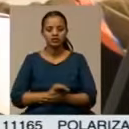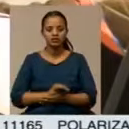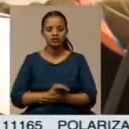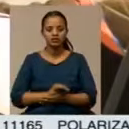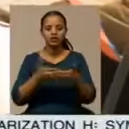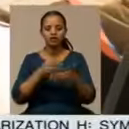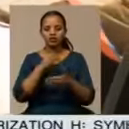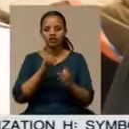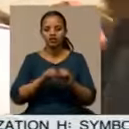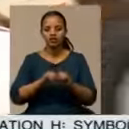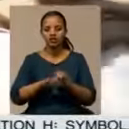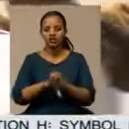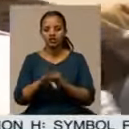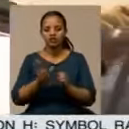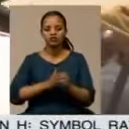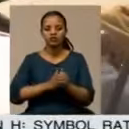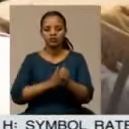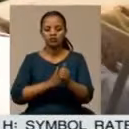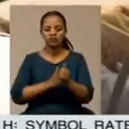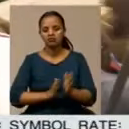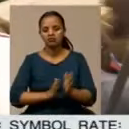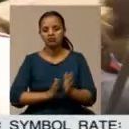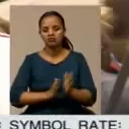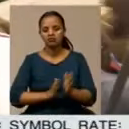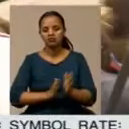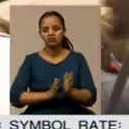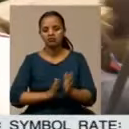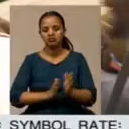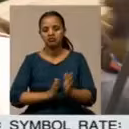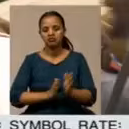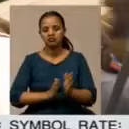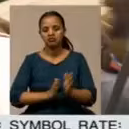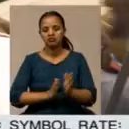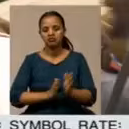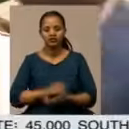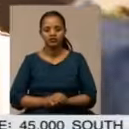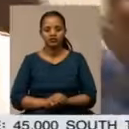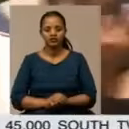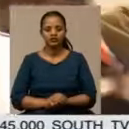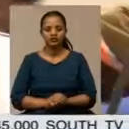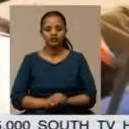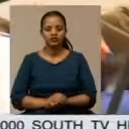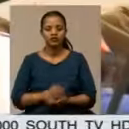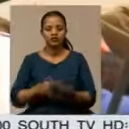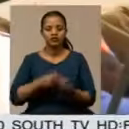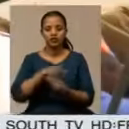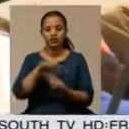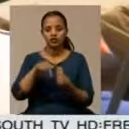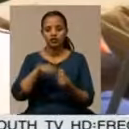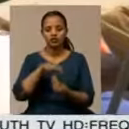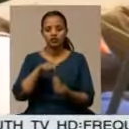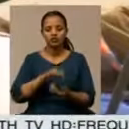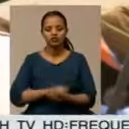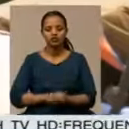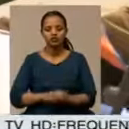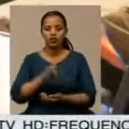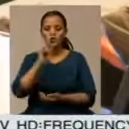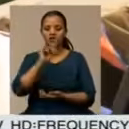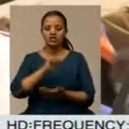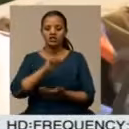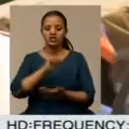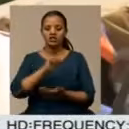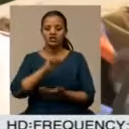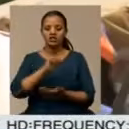አቅርቦትና ስርጭት መመሪያ አዘጋጅተን በዛ አግባብ እየመራን ነው ያለ ነው። በዚህ ሰሞን ከሁለት ሳምንት